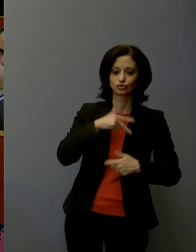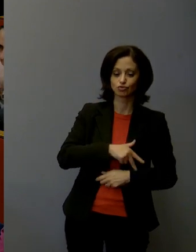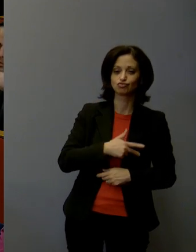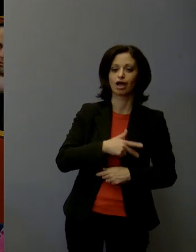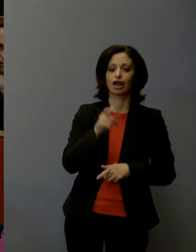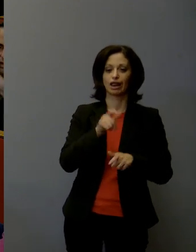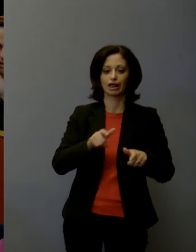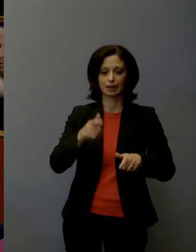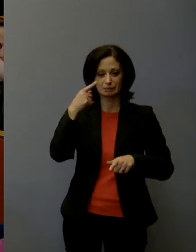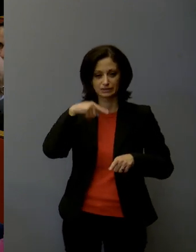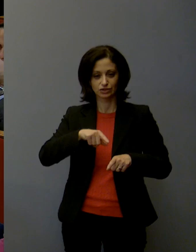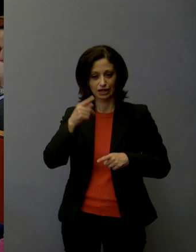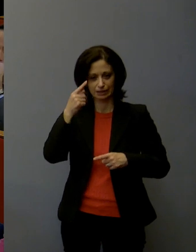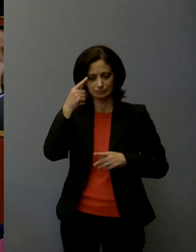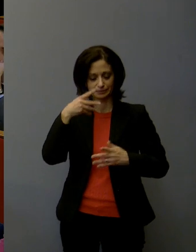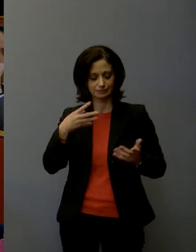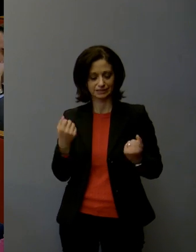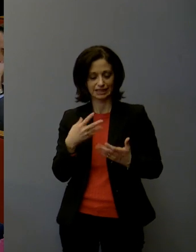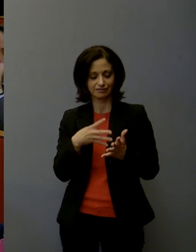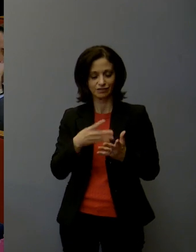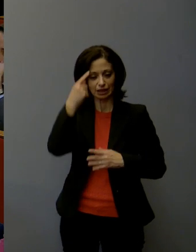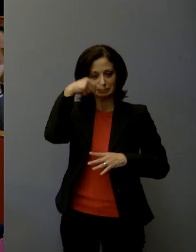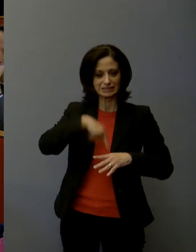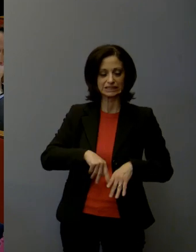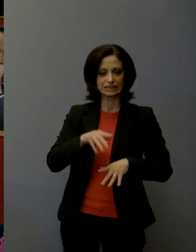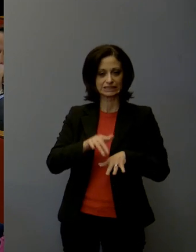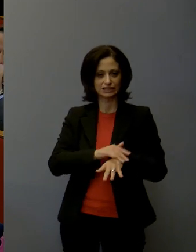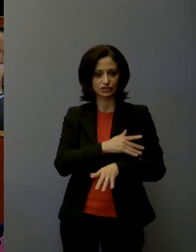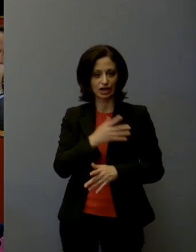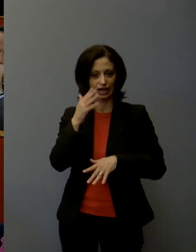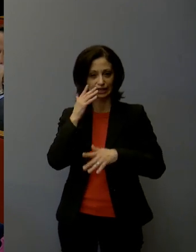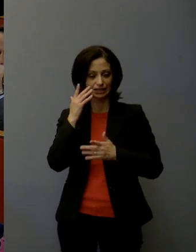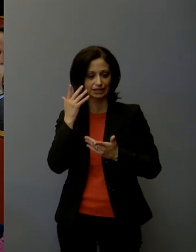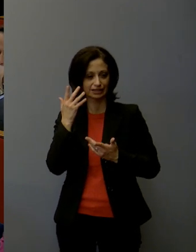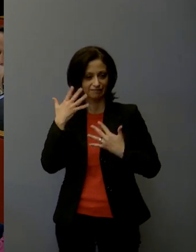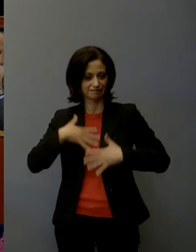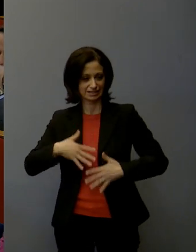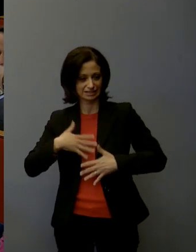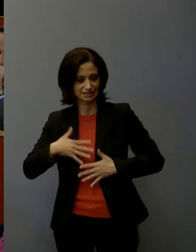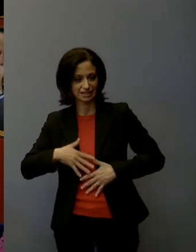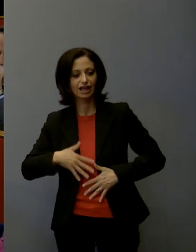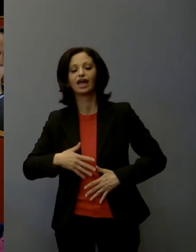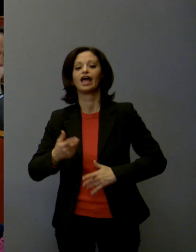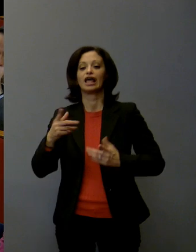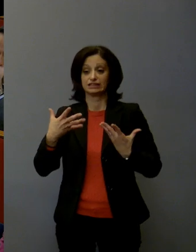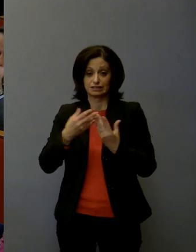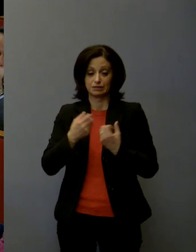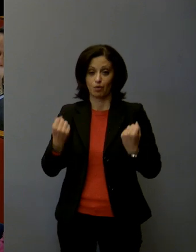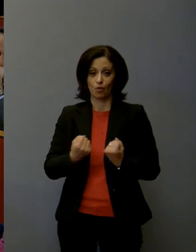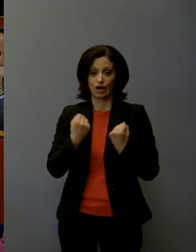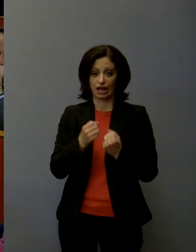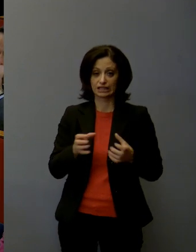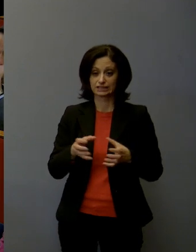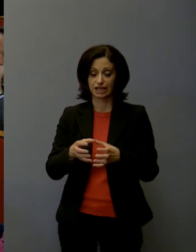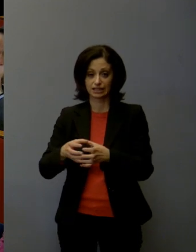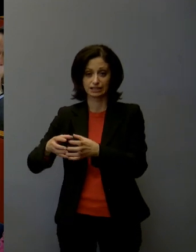psichiche sensoriali e cognitive proprio che progettando con le organizza giorni che ne